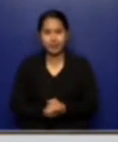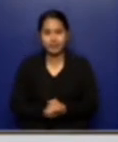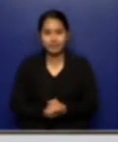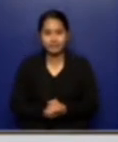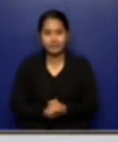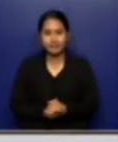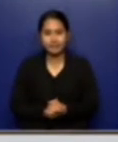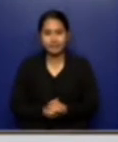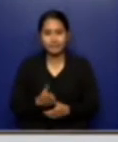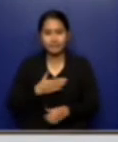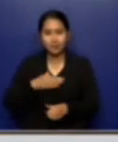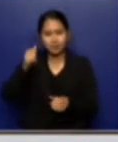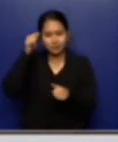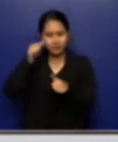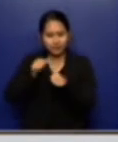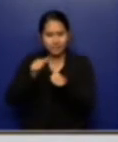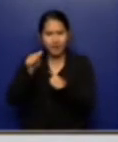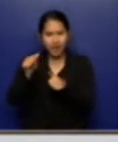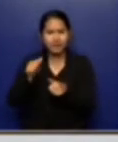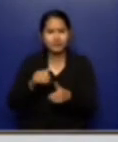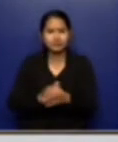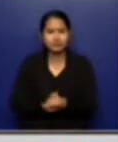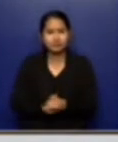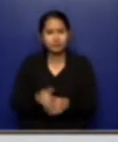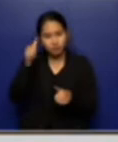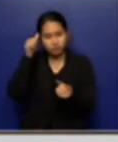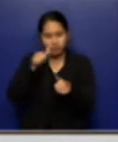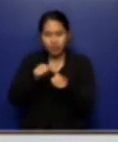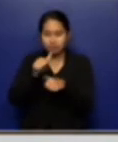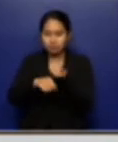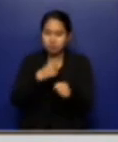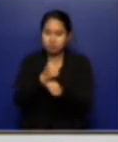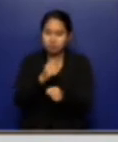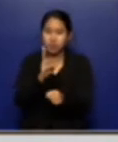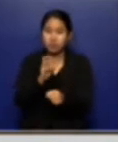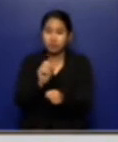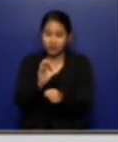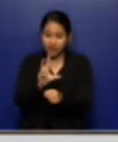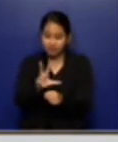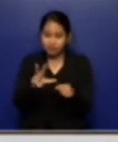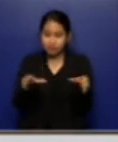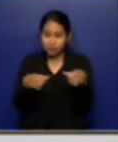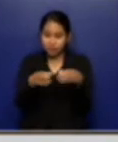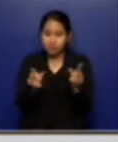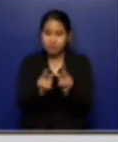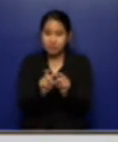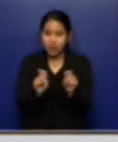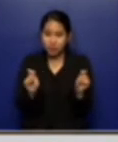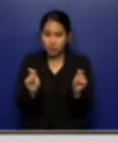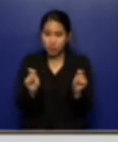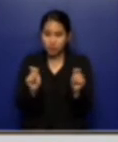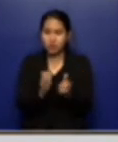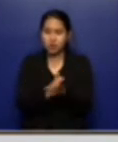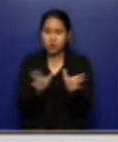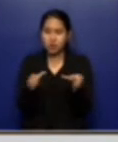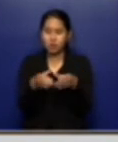ผมจำความได้ว่าเมื่อปี63ในชั้นอนุกรรมาธิการ